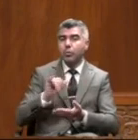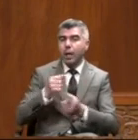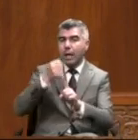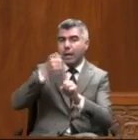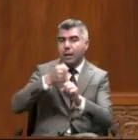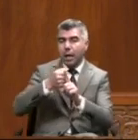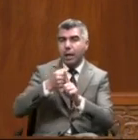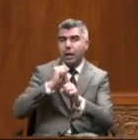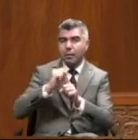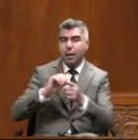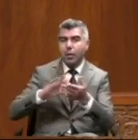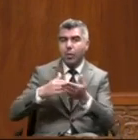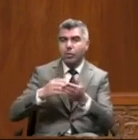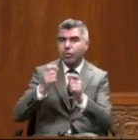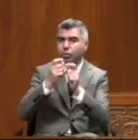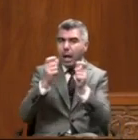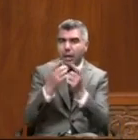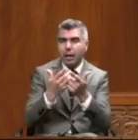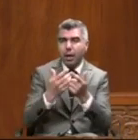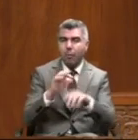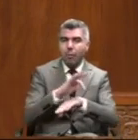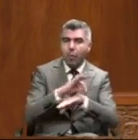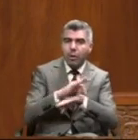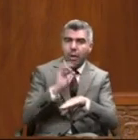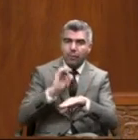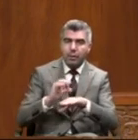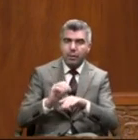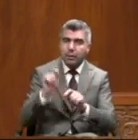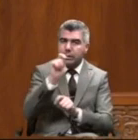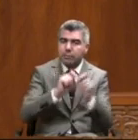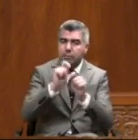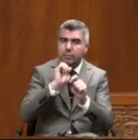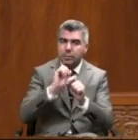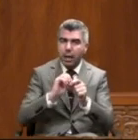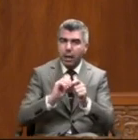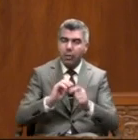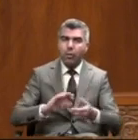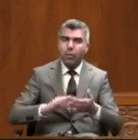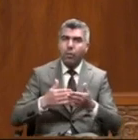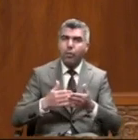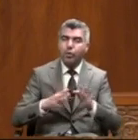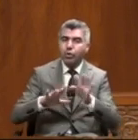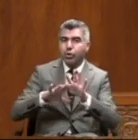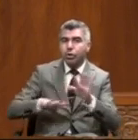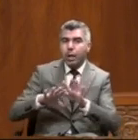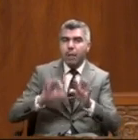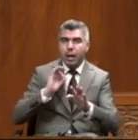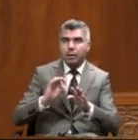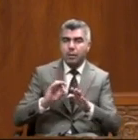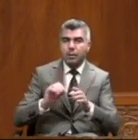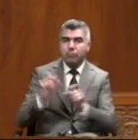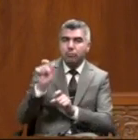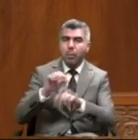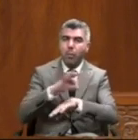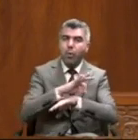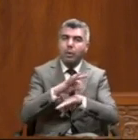القطاعي لكل قطاع معالجه متطلبات الاجتماعيه والخاصه بموارده